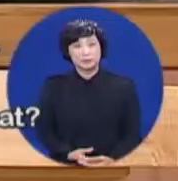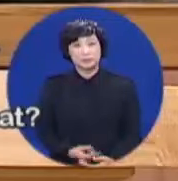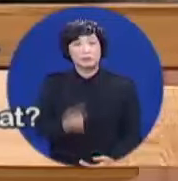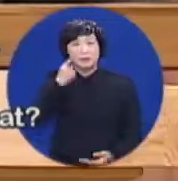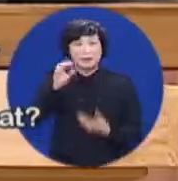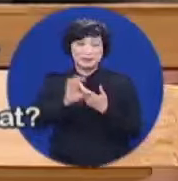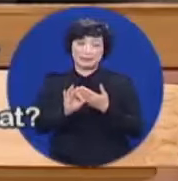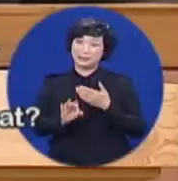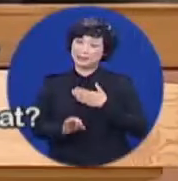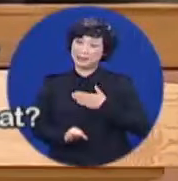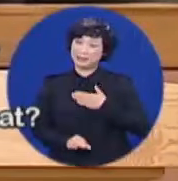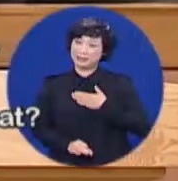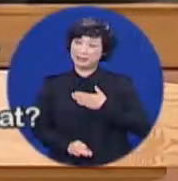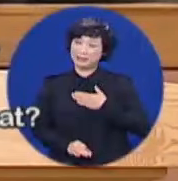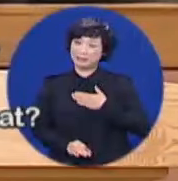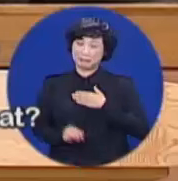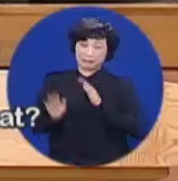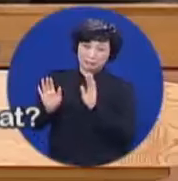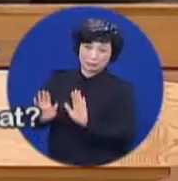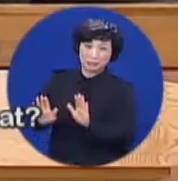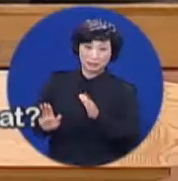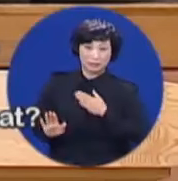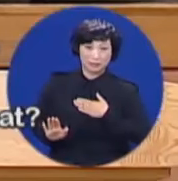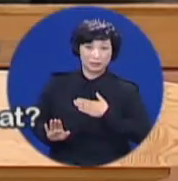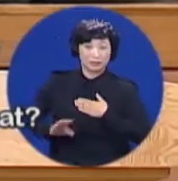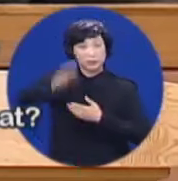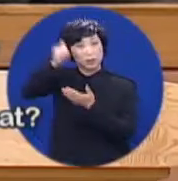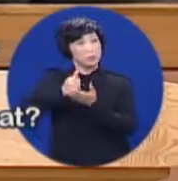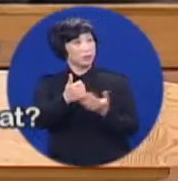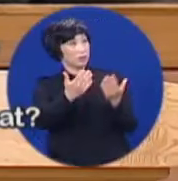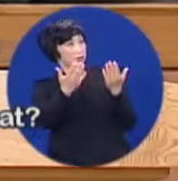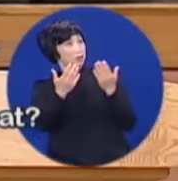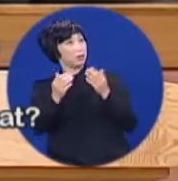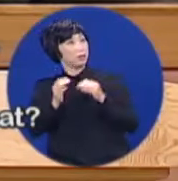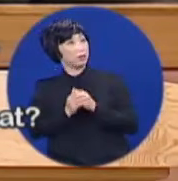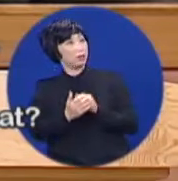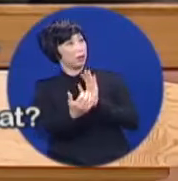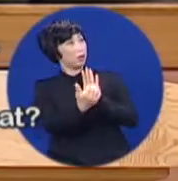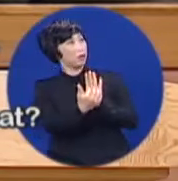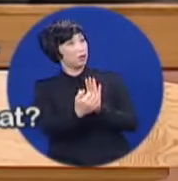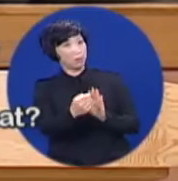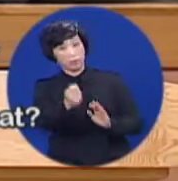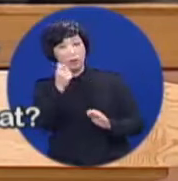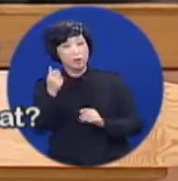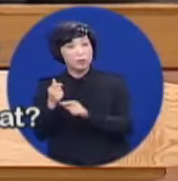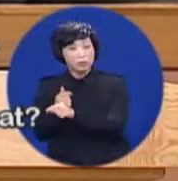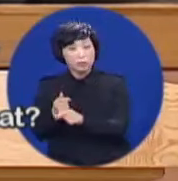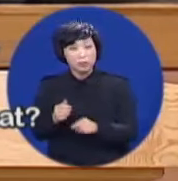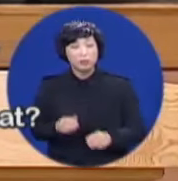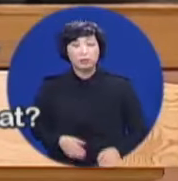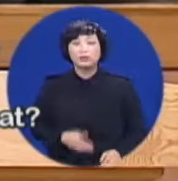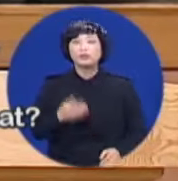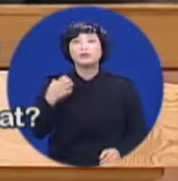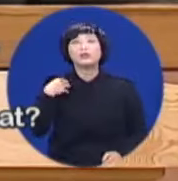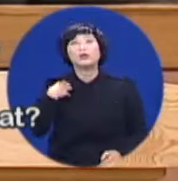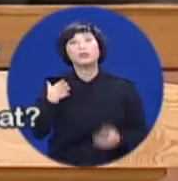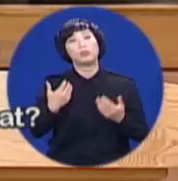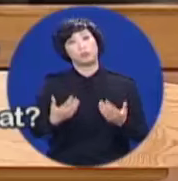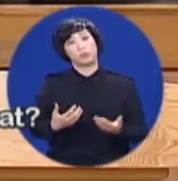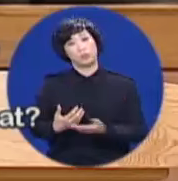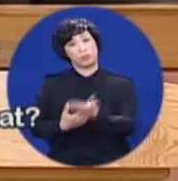만약에 제한하면 그분이 제한당하시는데 그 책임을